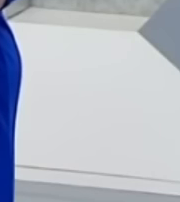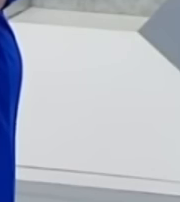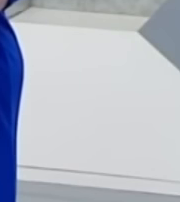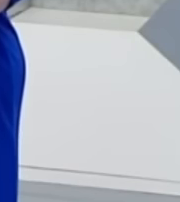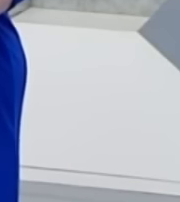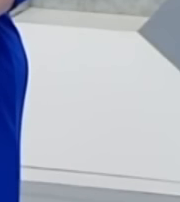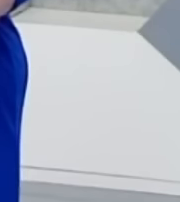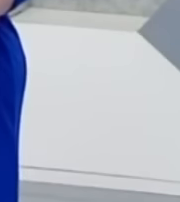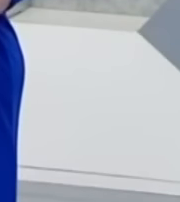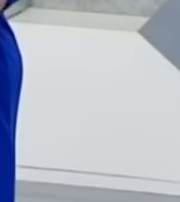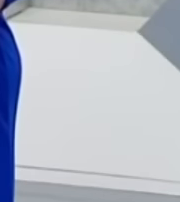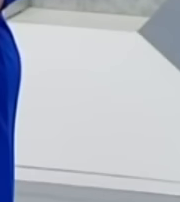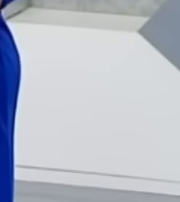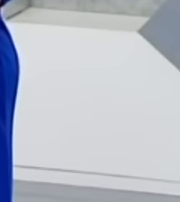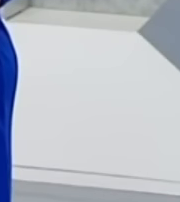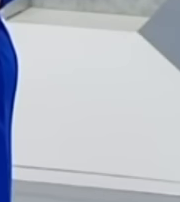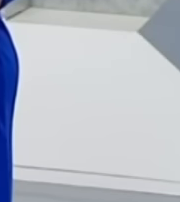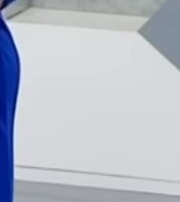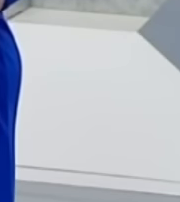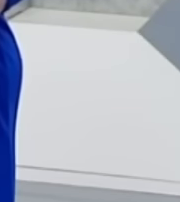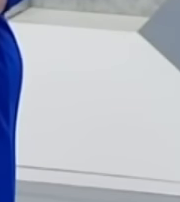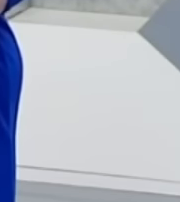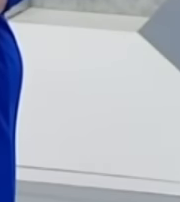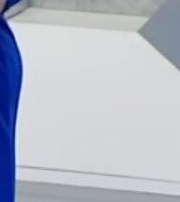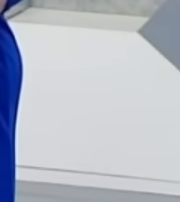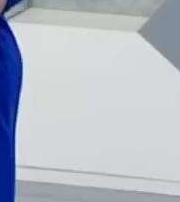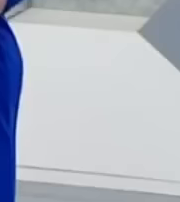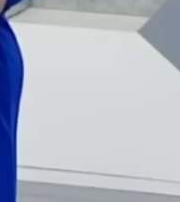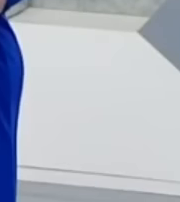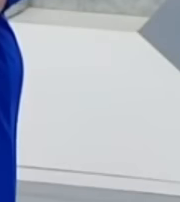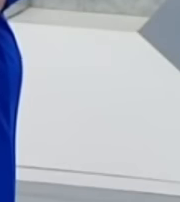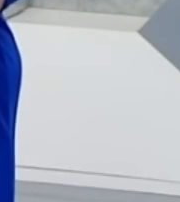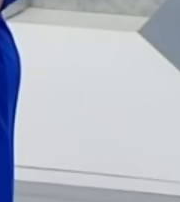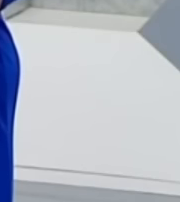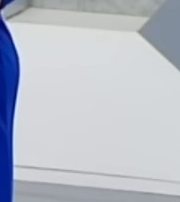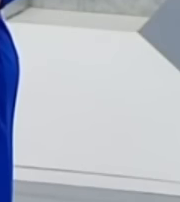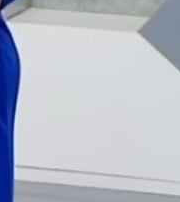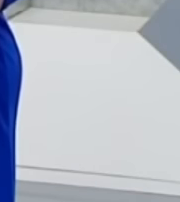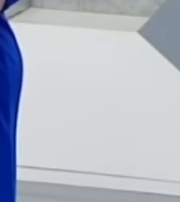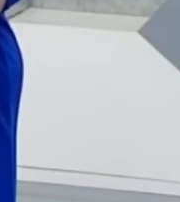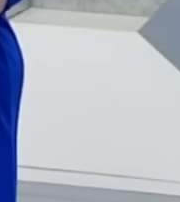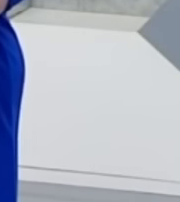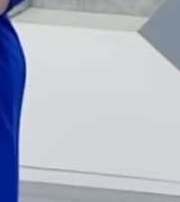GMA Integrated News sa YouTube. Sa mga kapuso naman abroad, subaybayan nyo kami sa